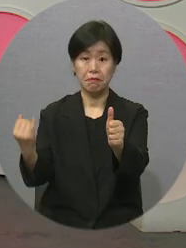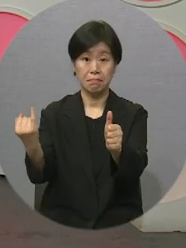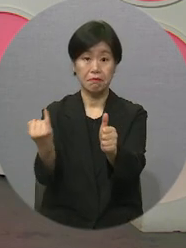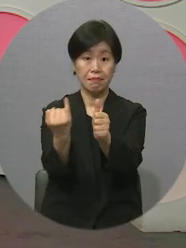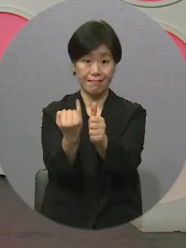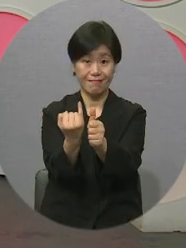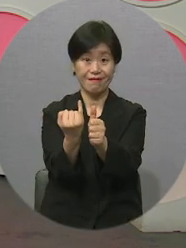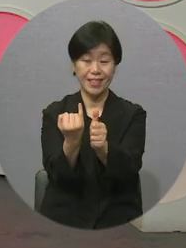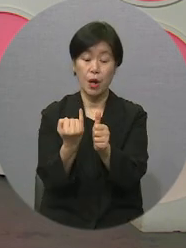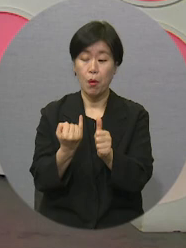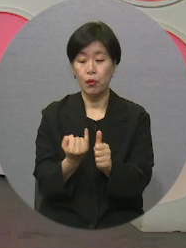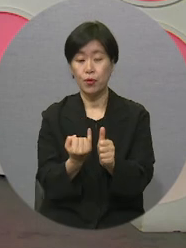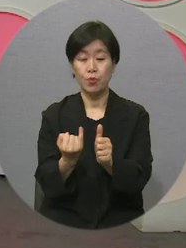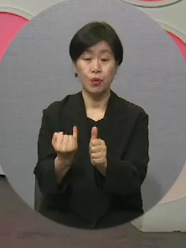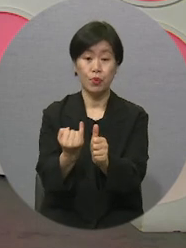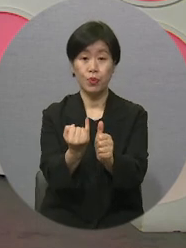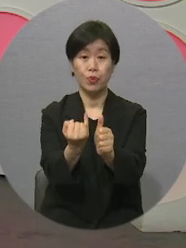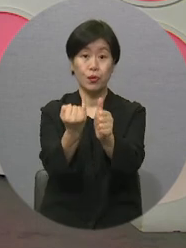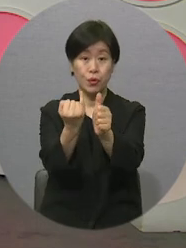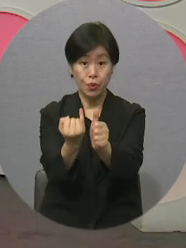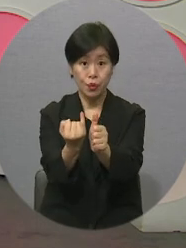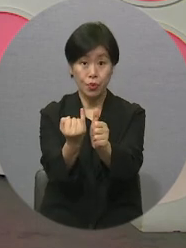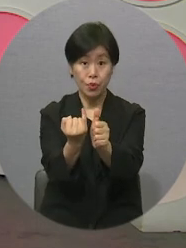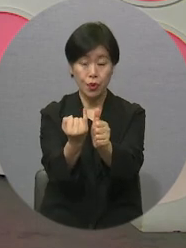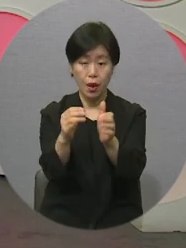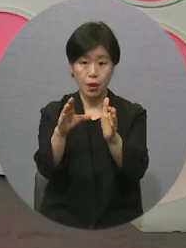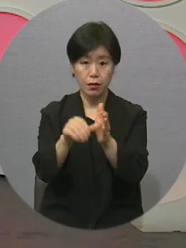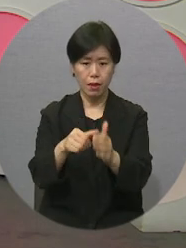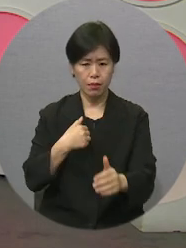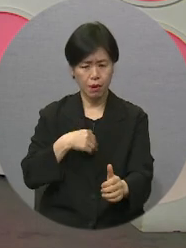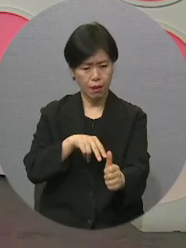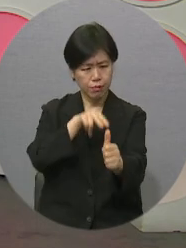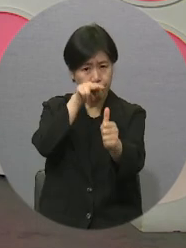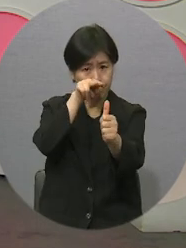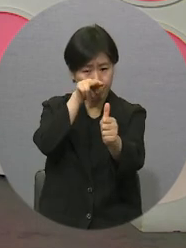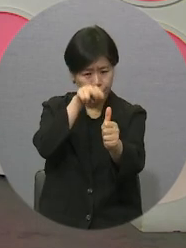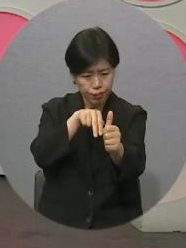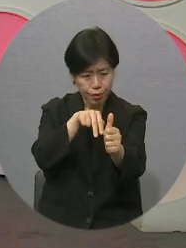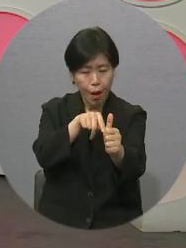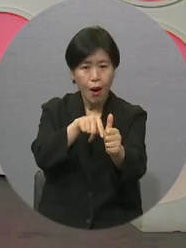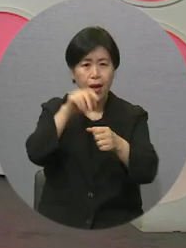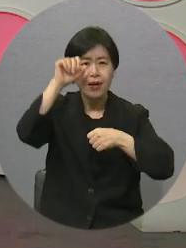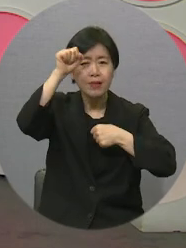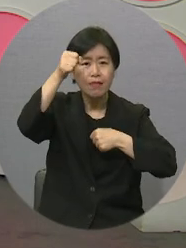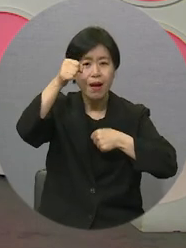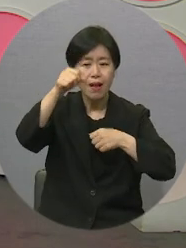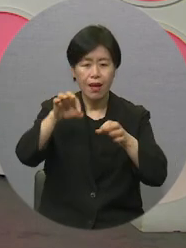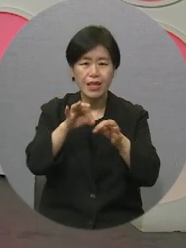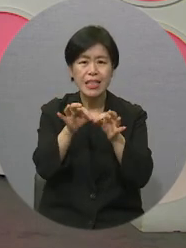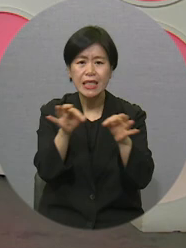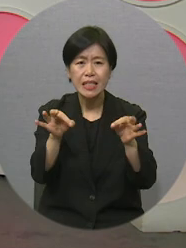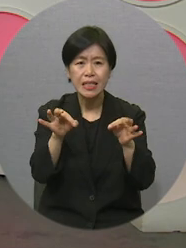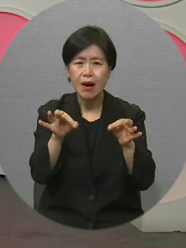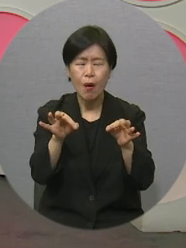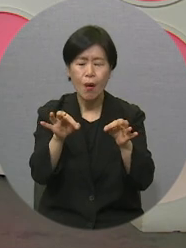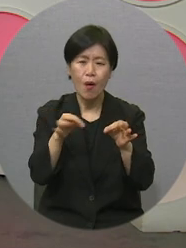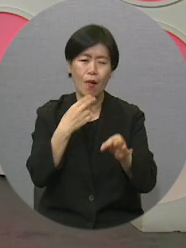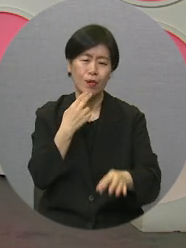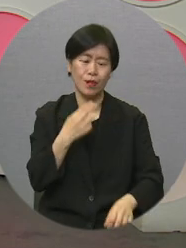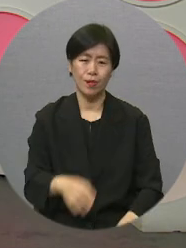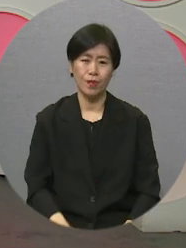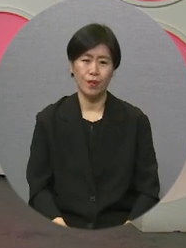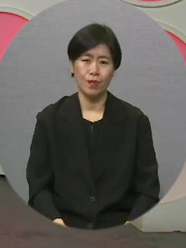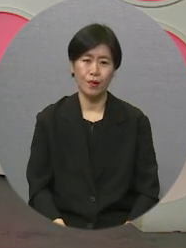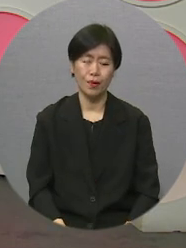갔습니다. 긴장 속에 앞만 바라보느라 구두끈이 풀린 줄 모르는 듯 했습니다. 설령